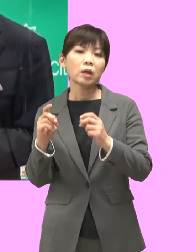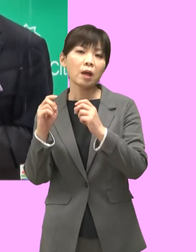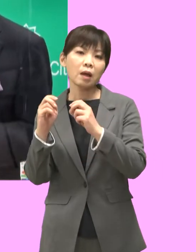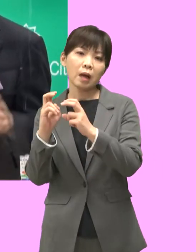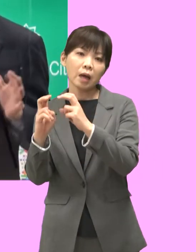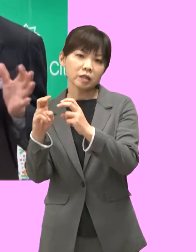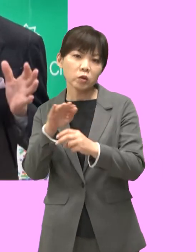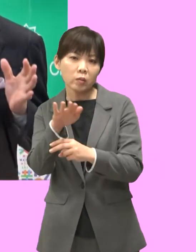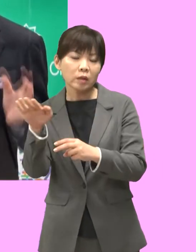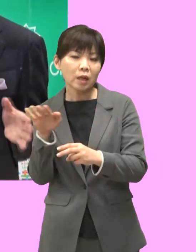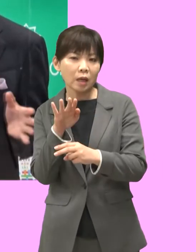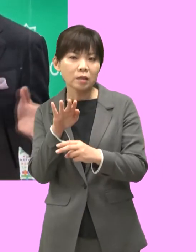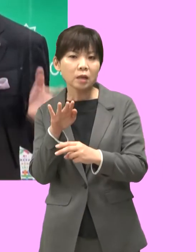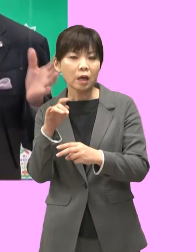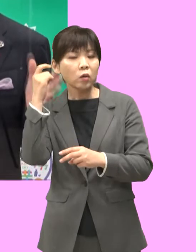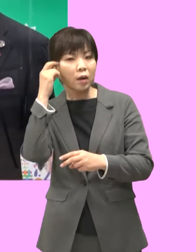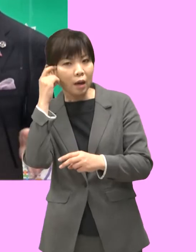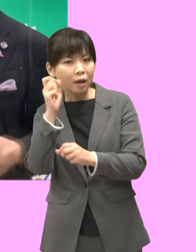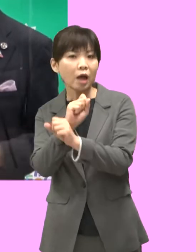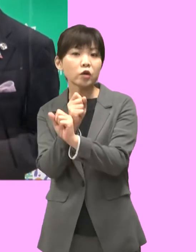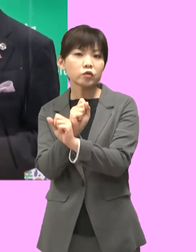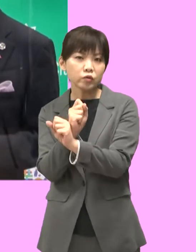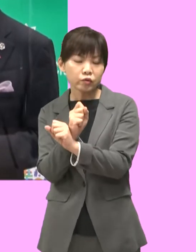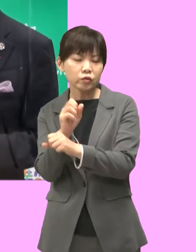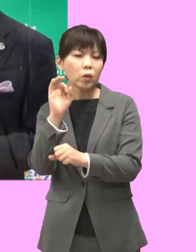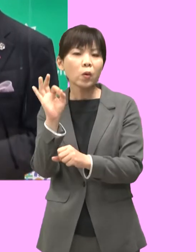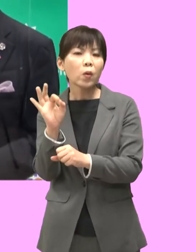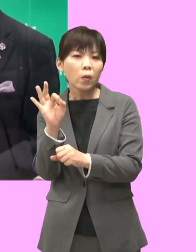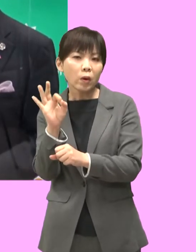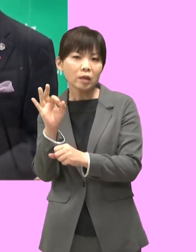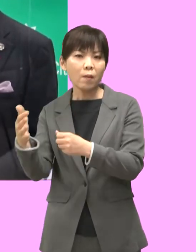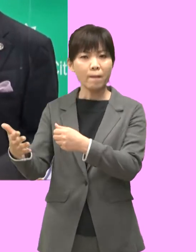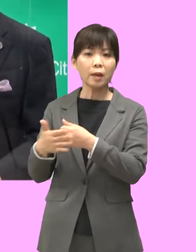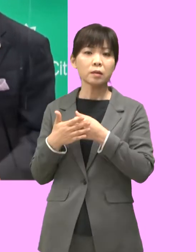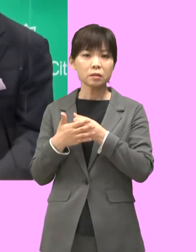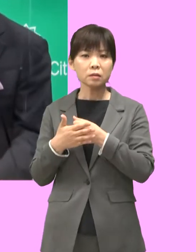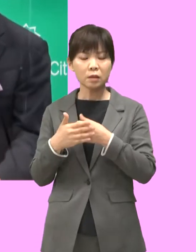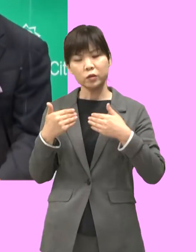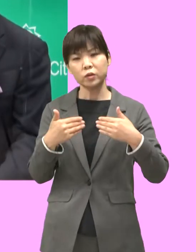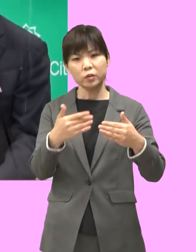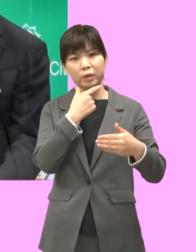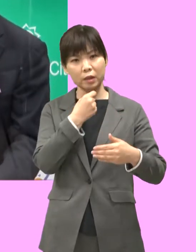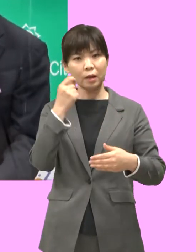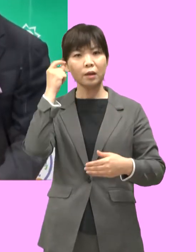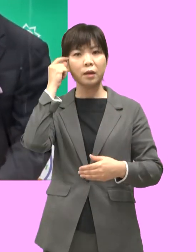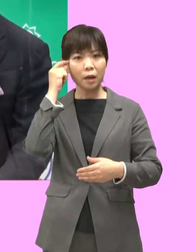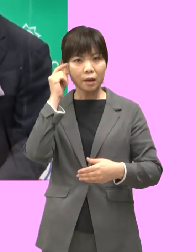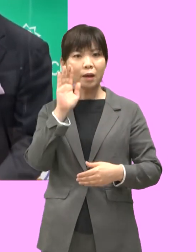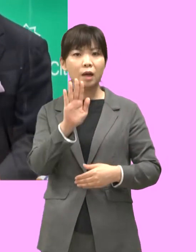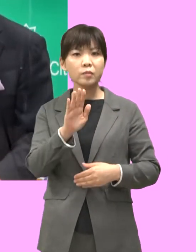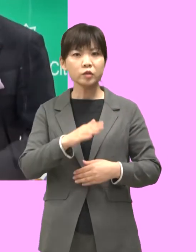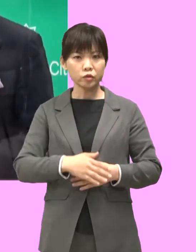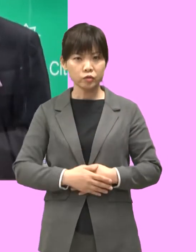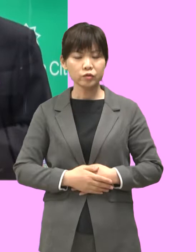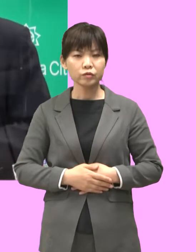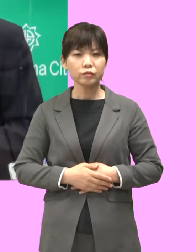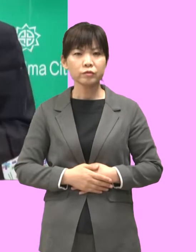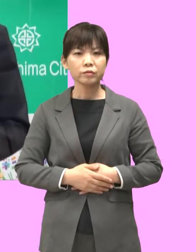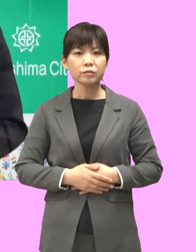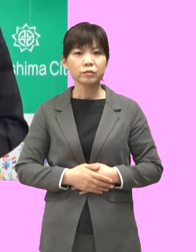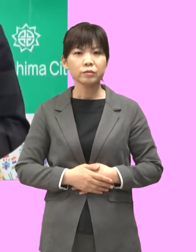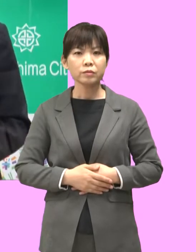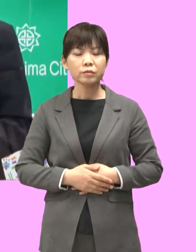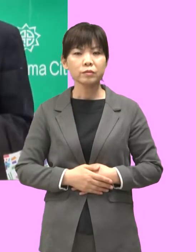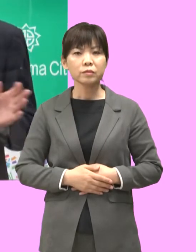と、まあ、工夫、それからお金も有効活用しながら進めていきたいということなわけです。で、